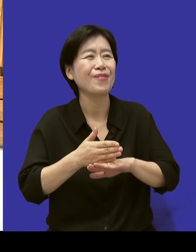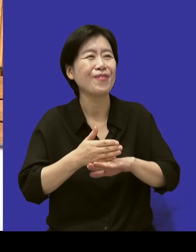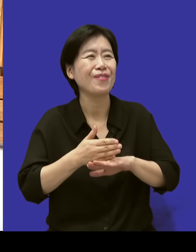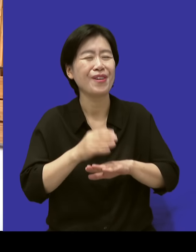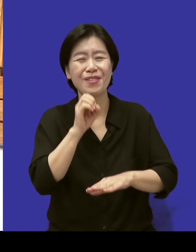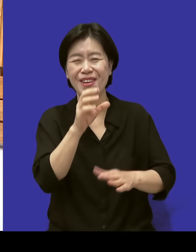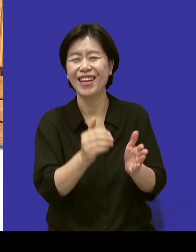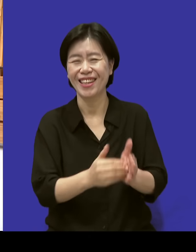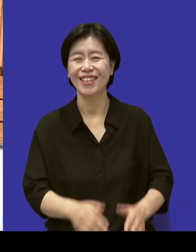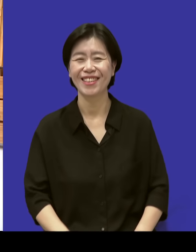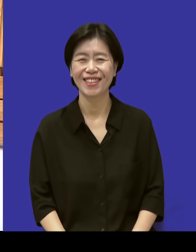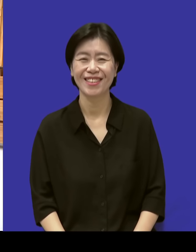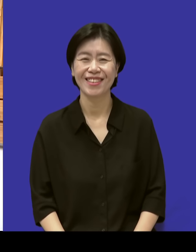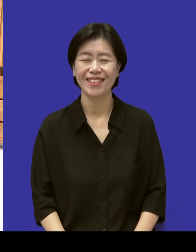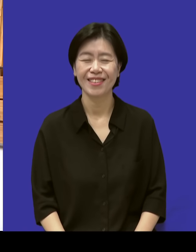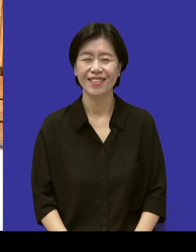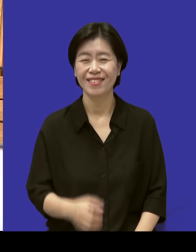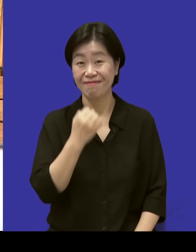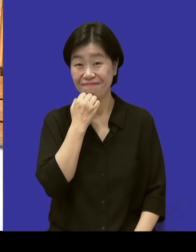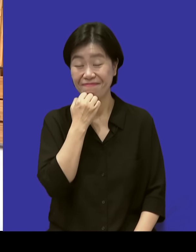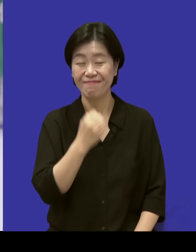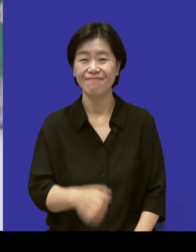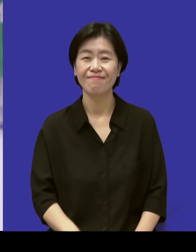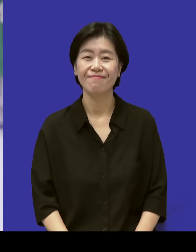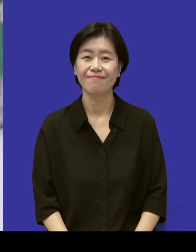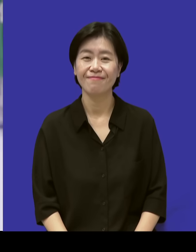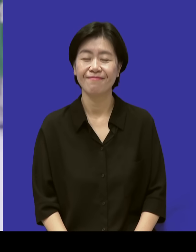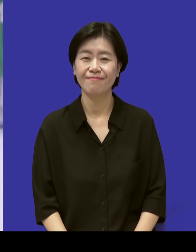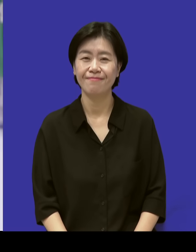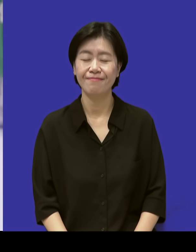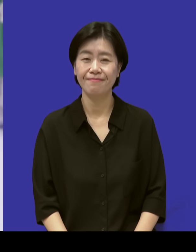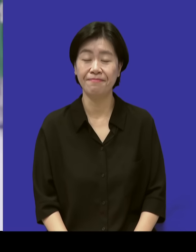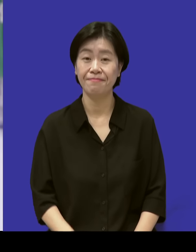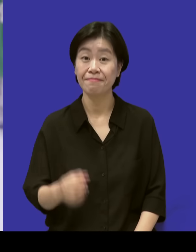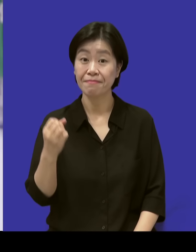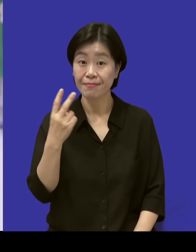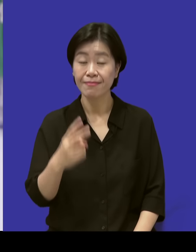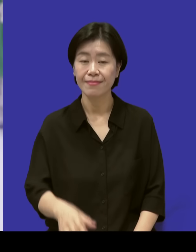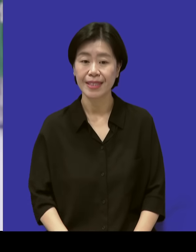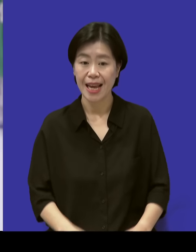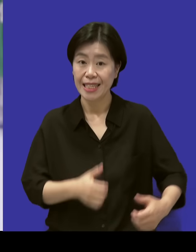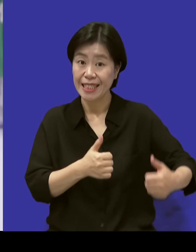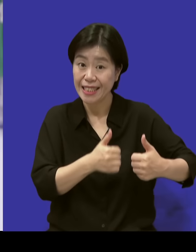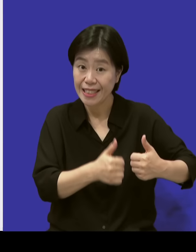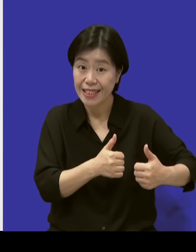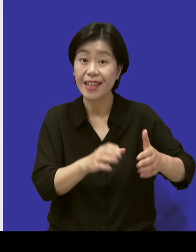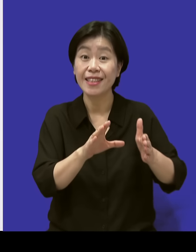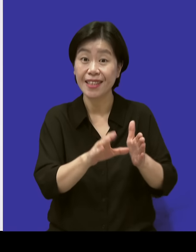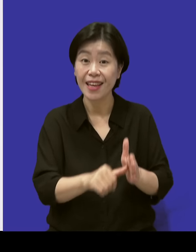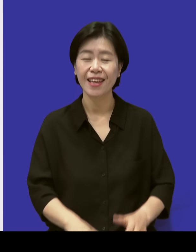그래서 네, 감사합니다 이렇게 얘기를 했었고 네. 실제로 이제 경기를 딱 했는데 네.